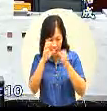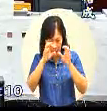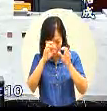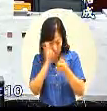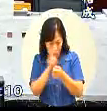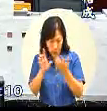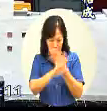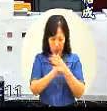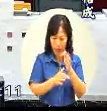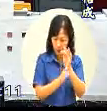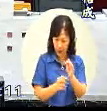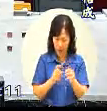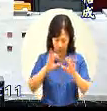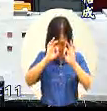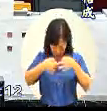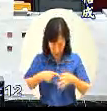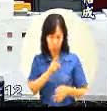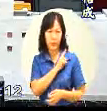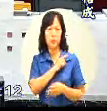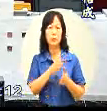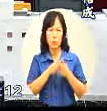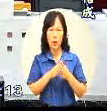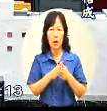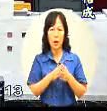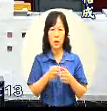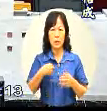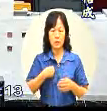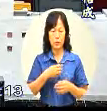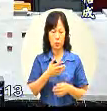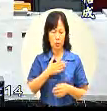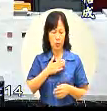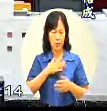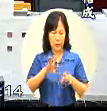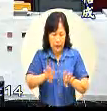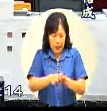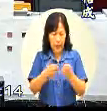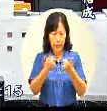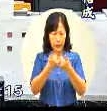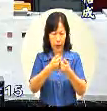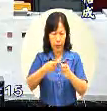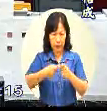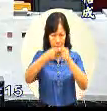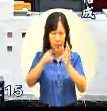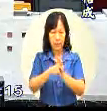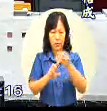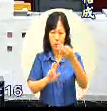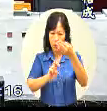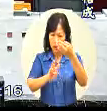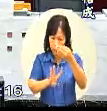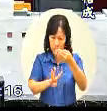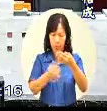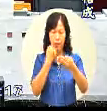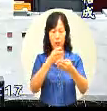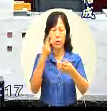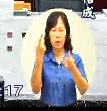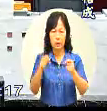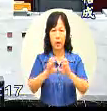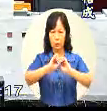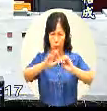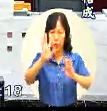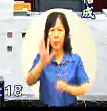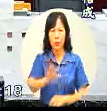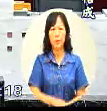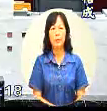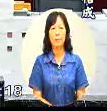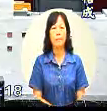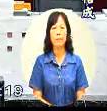格的标准监督自己。这个本席在议会开议的第一天9月24号就已经一再的声